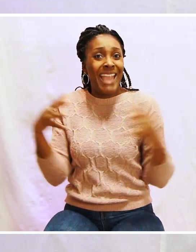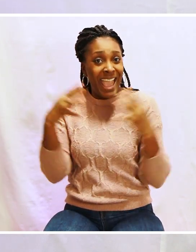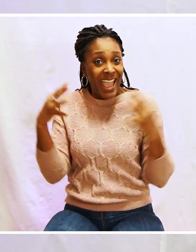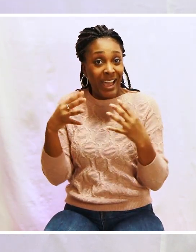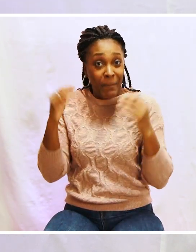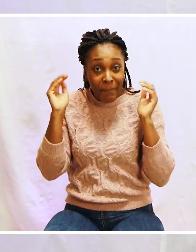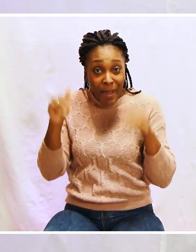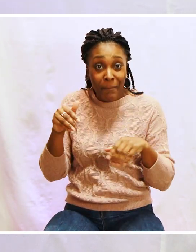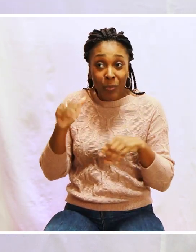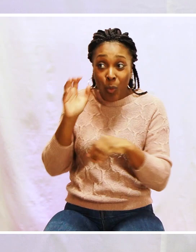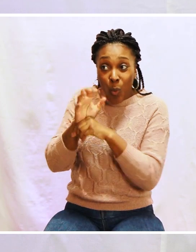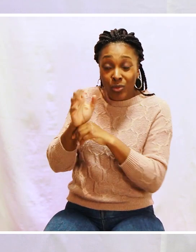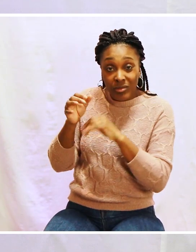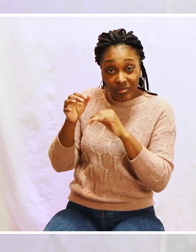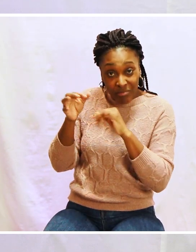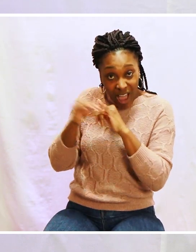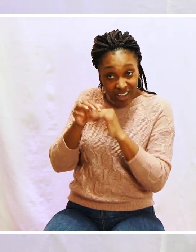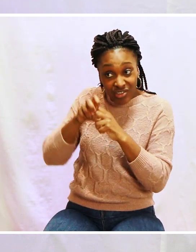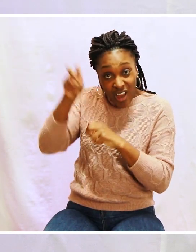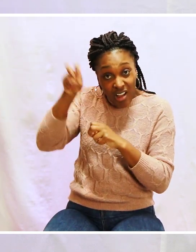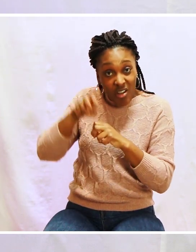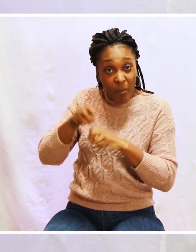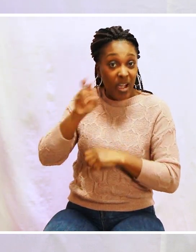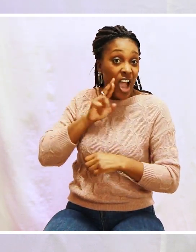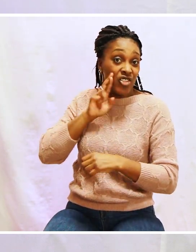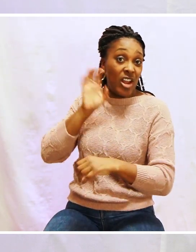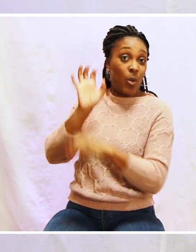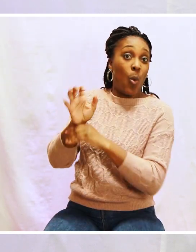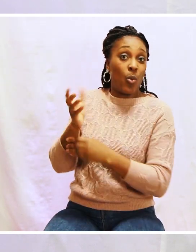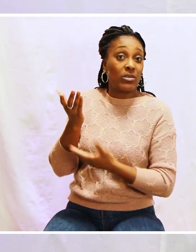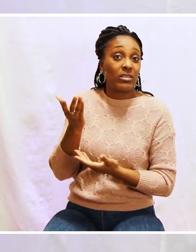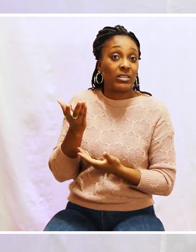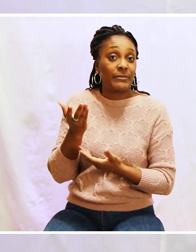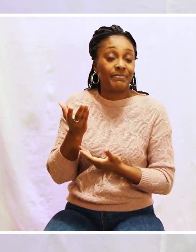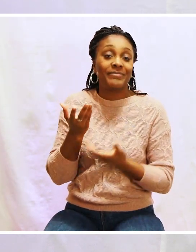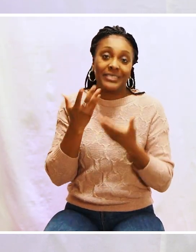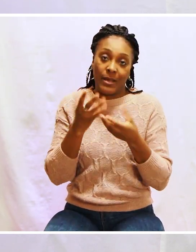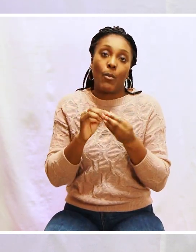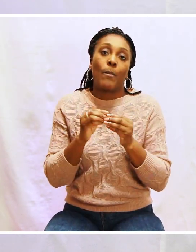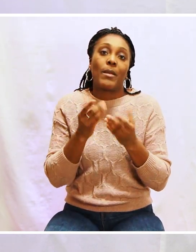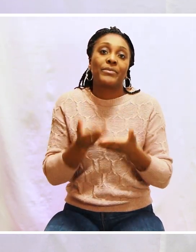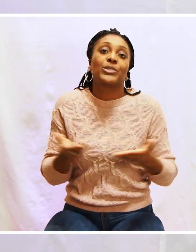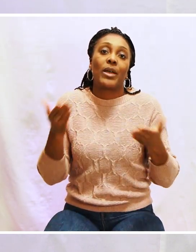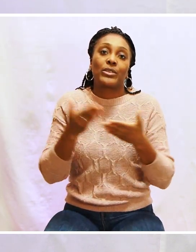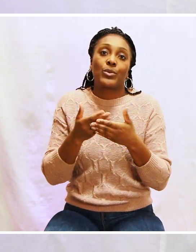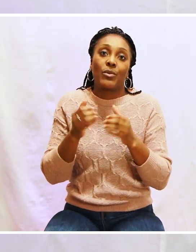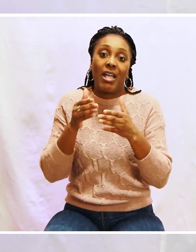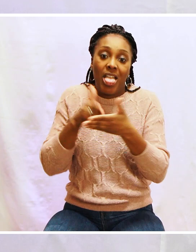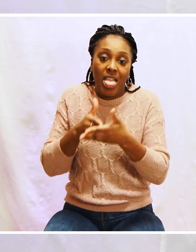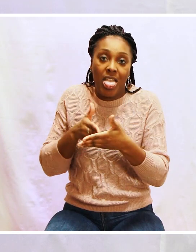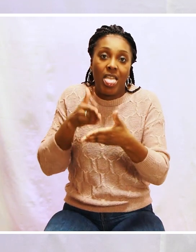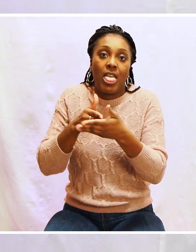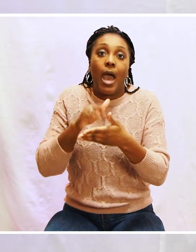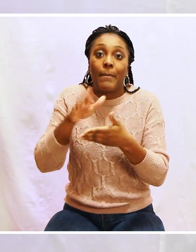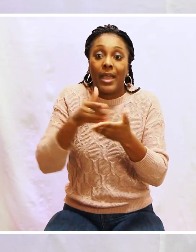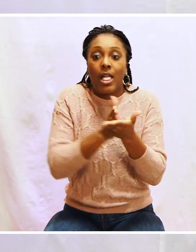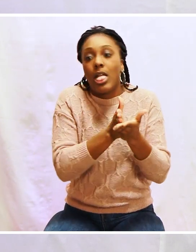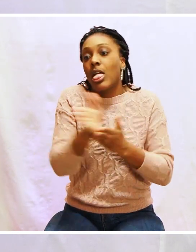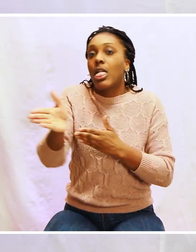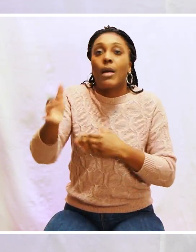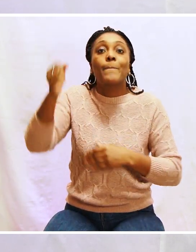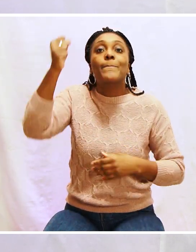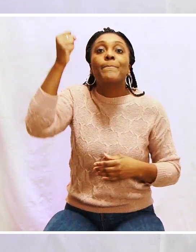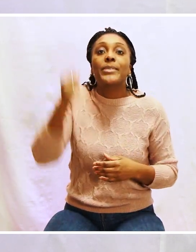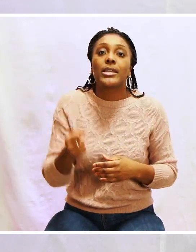Jacob. Et quand on arrive dans ces impasses-là, parfois on peut aller maintenant dans une direction qui est encore plus